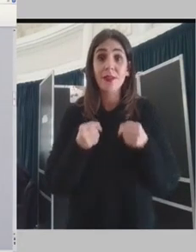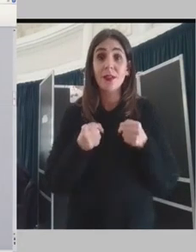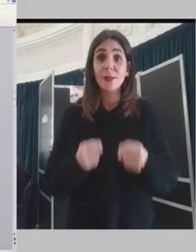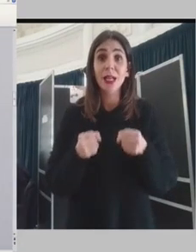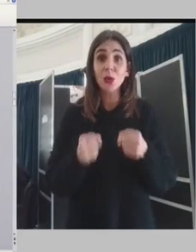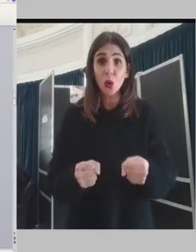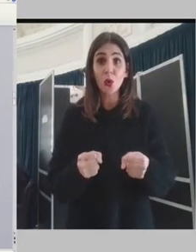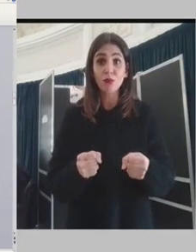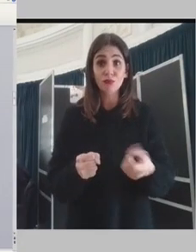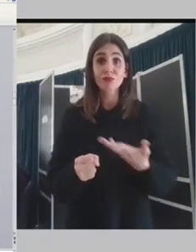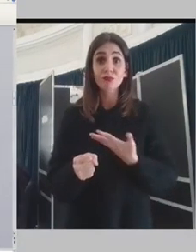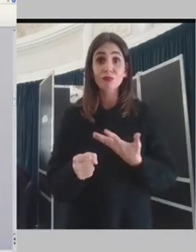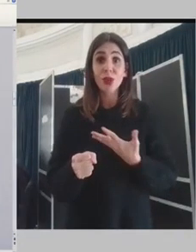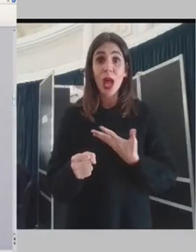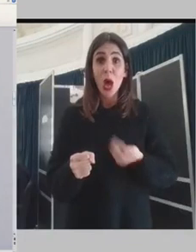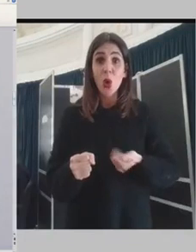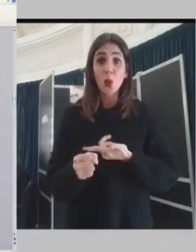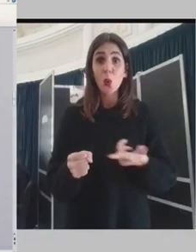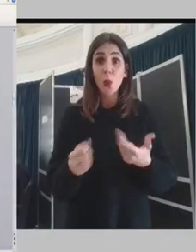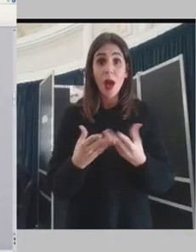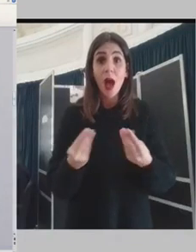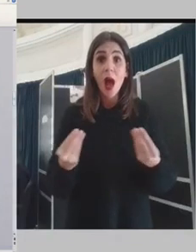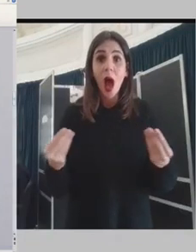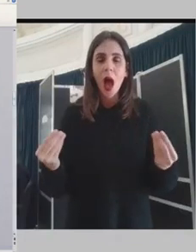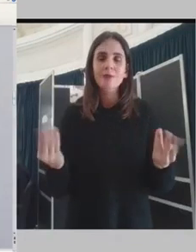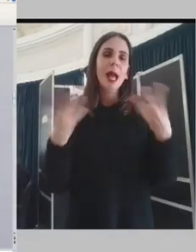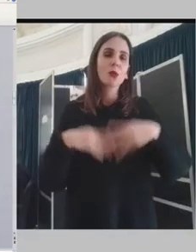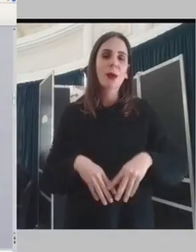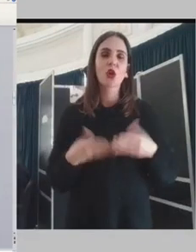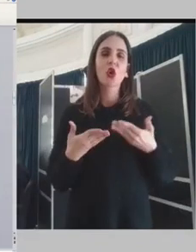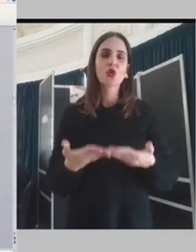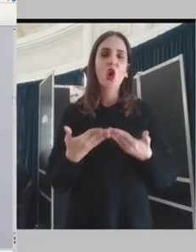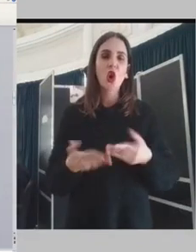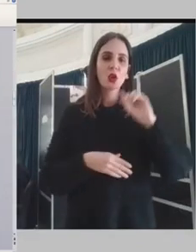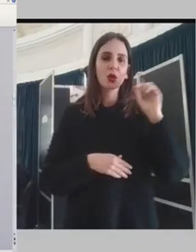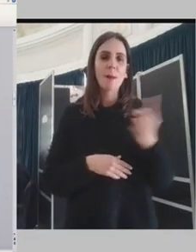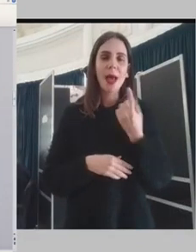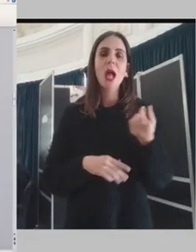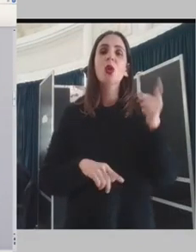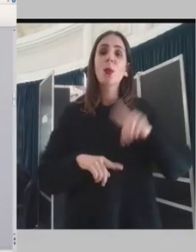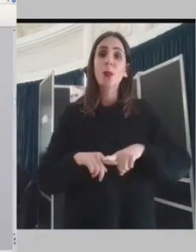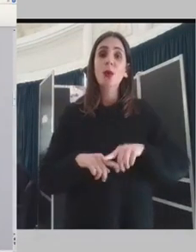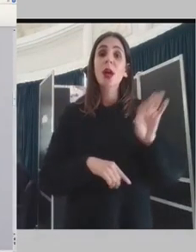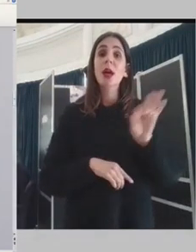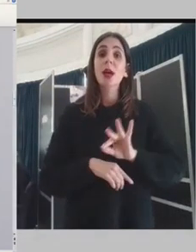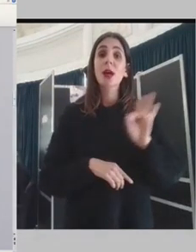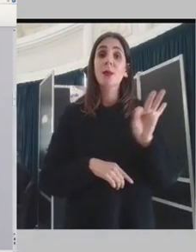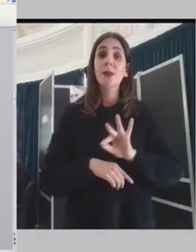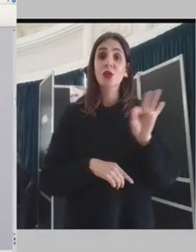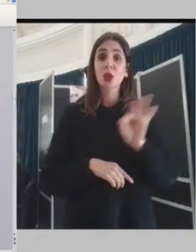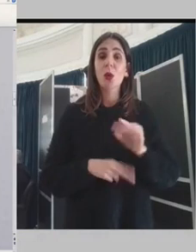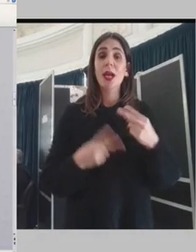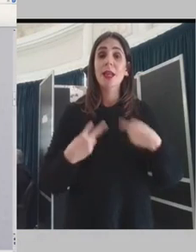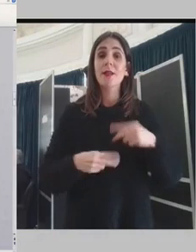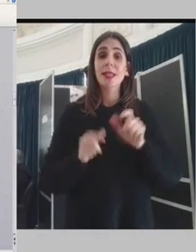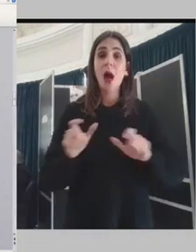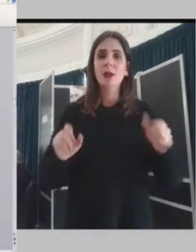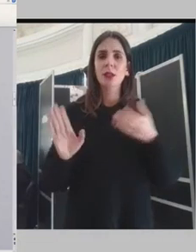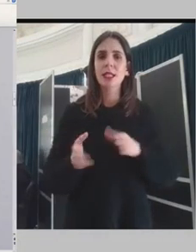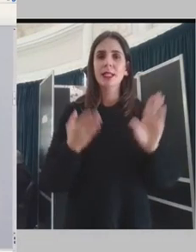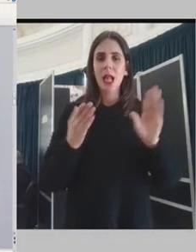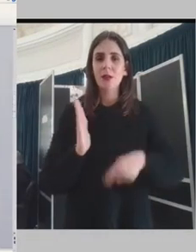tanto migliore è il soccorso e tanto maggiore è la probabilità di salvare le persone. Ma guardiamo